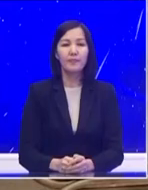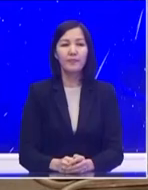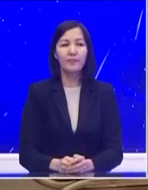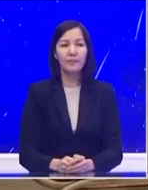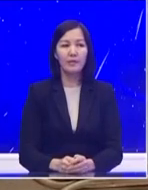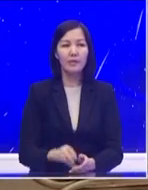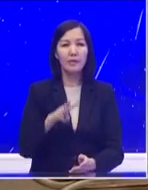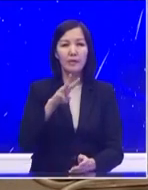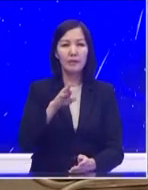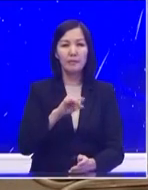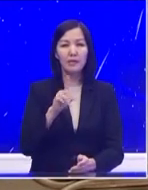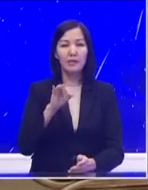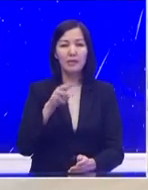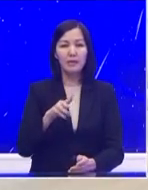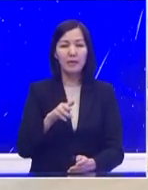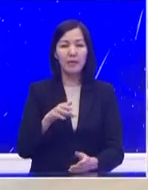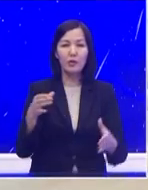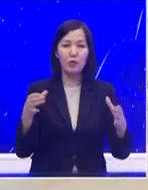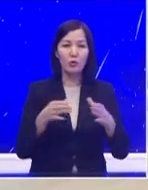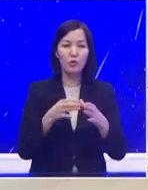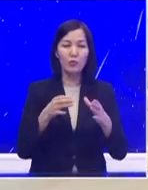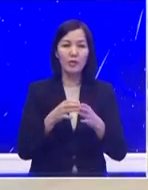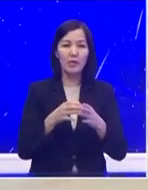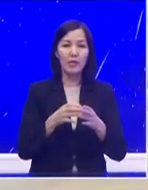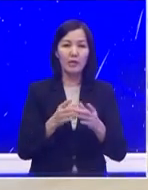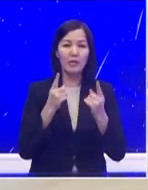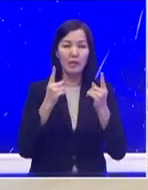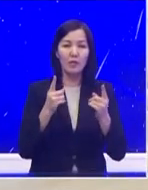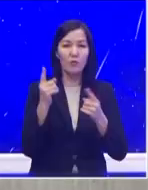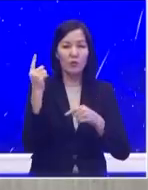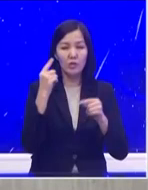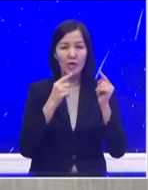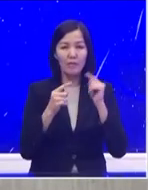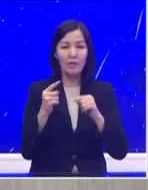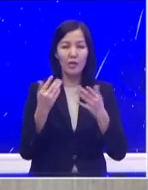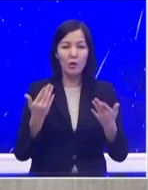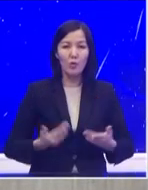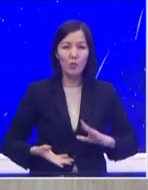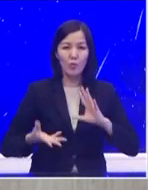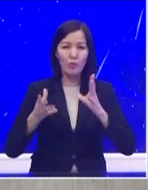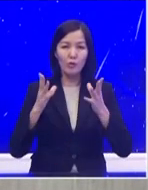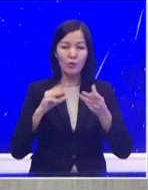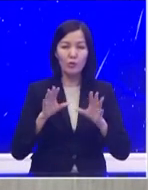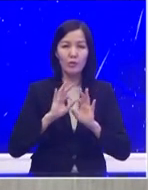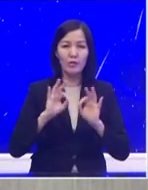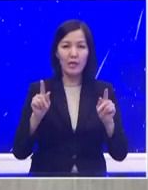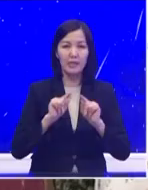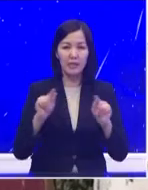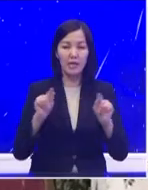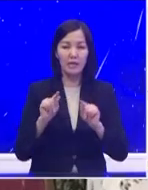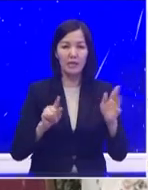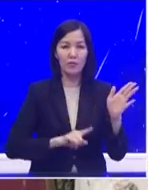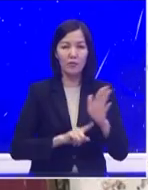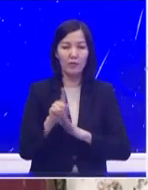Мизам әдеби клубының қыз жігіттері еңбегі елеулі ақын жазушылардың шығармаларын өмір жолын насихаттаумен айналысады.